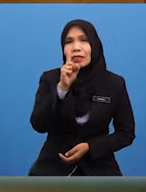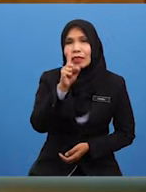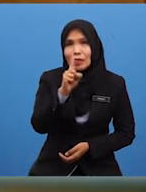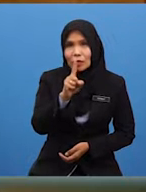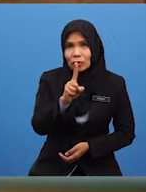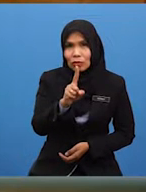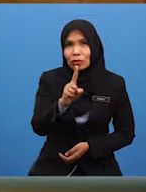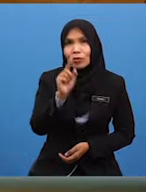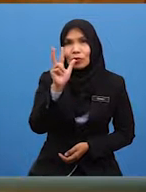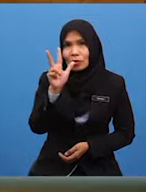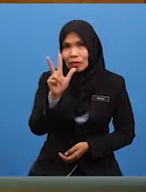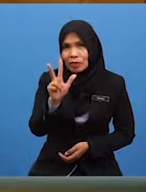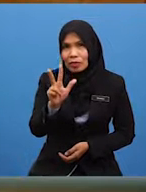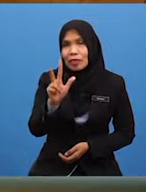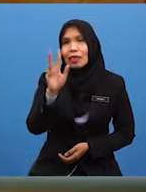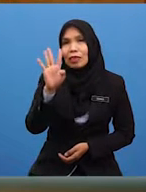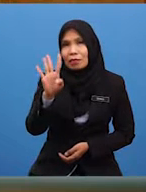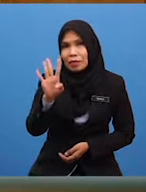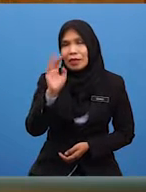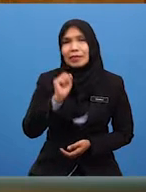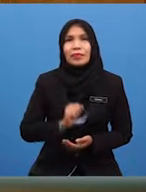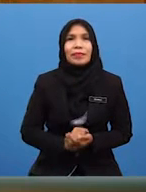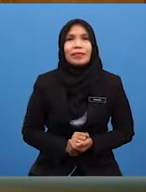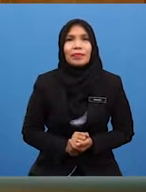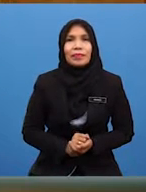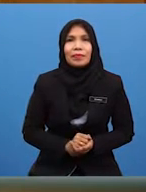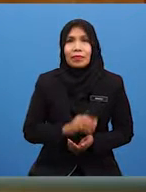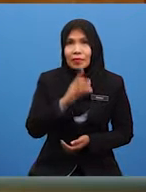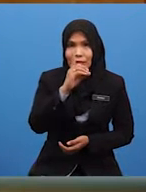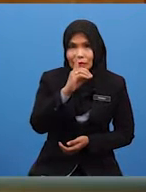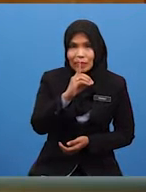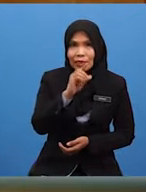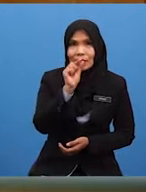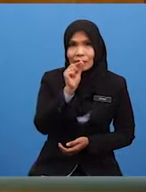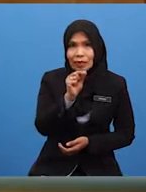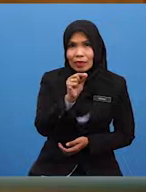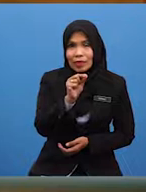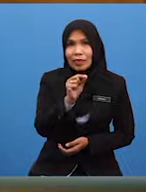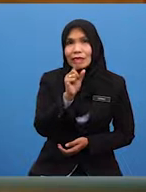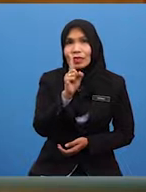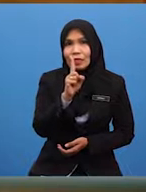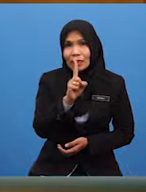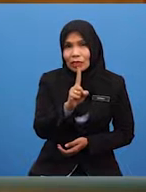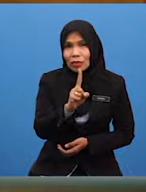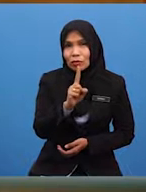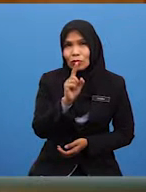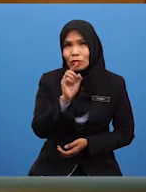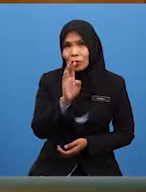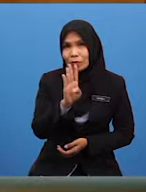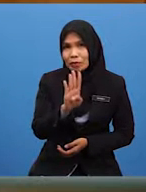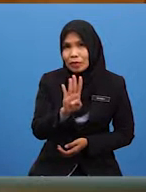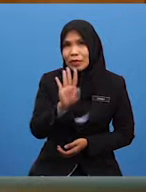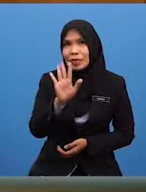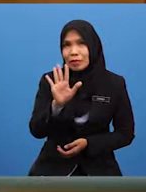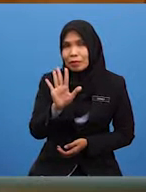1, 3, 4. D titik 1, 4,